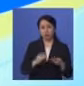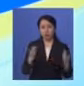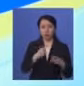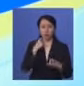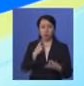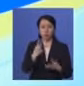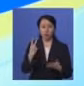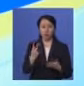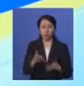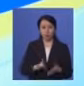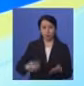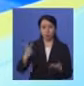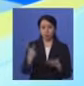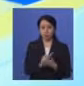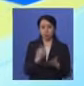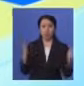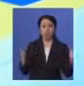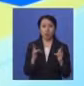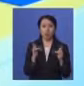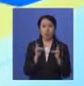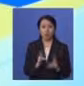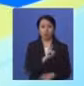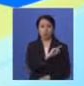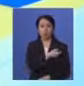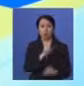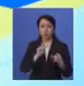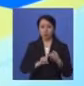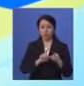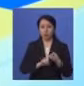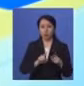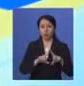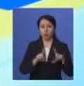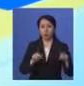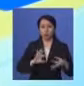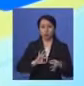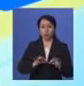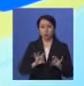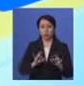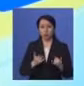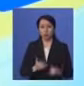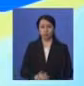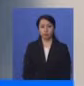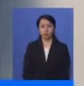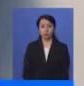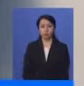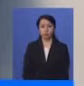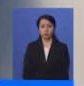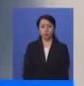что в регионе в два раза сократились койки в провизорных и инфекционных стационарах. Все подробности далее.